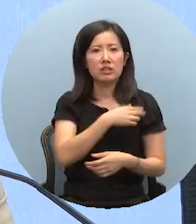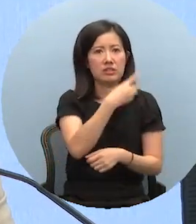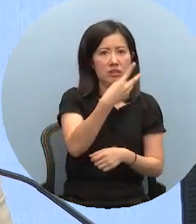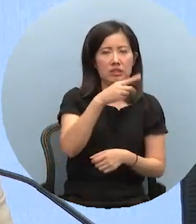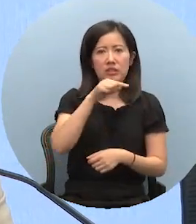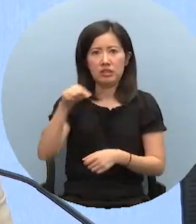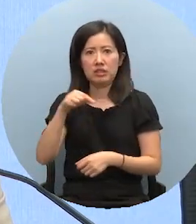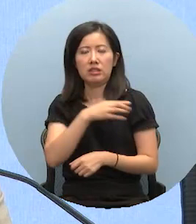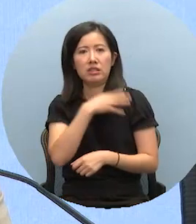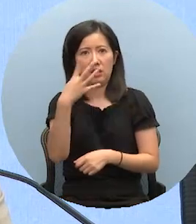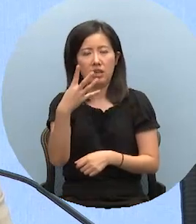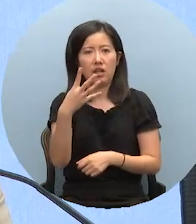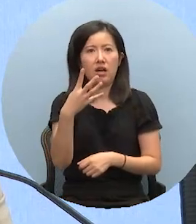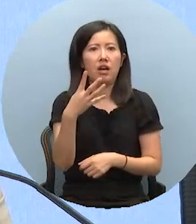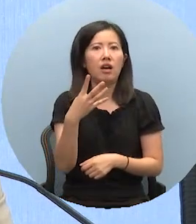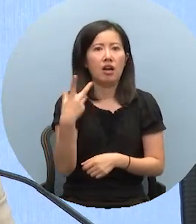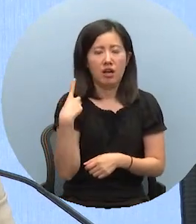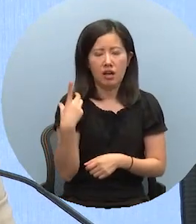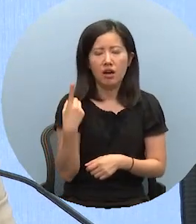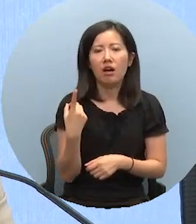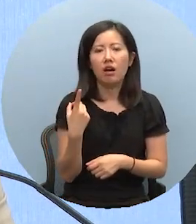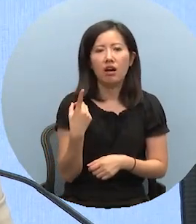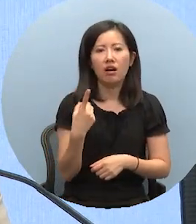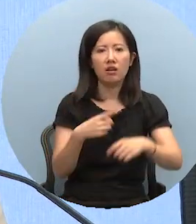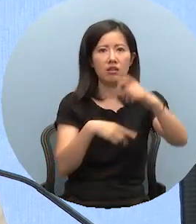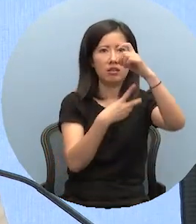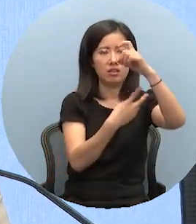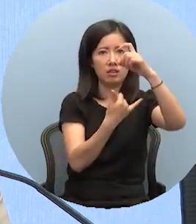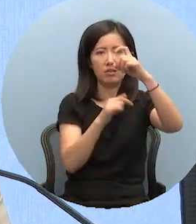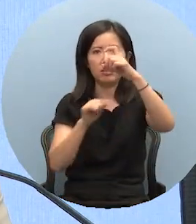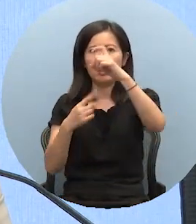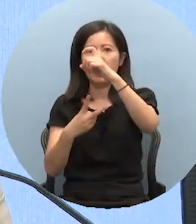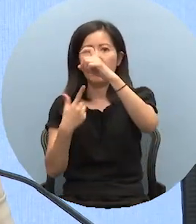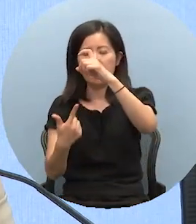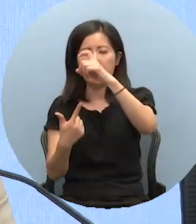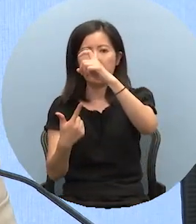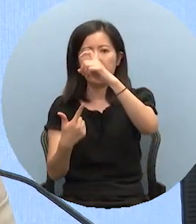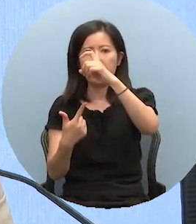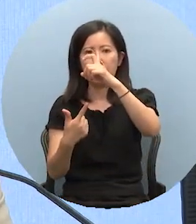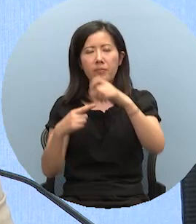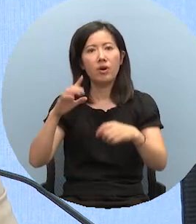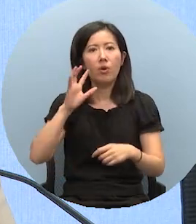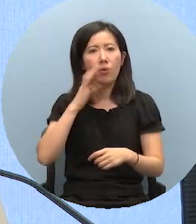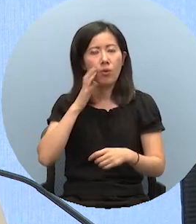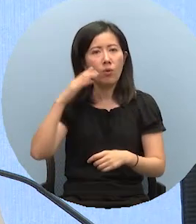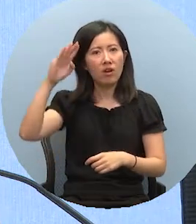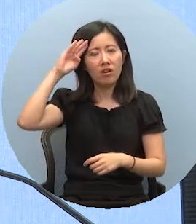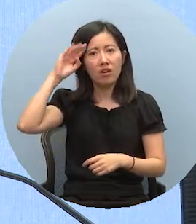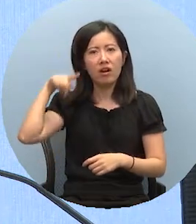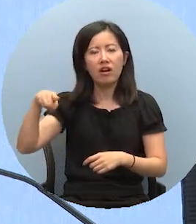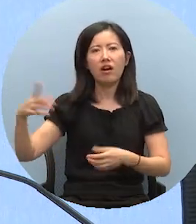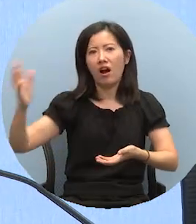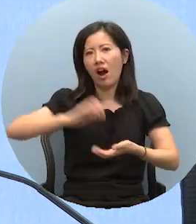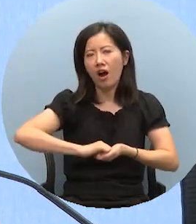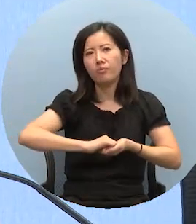二至今個禮拜四，即是昨日，亦即是26號至28號，聯同澳門司警採取聯合